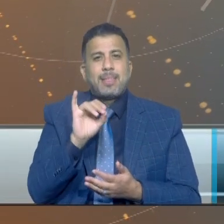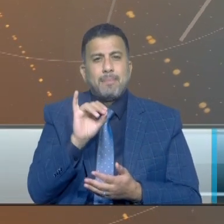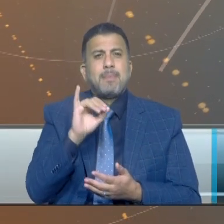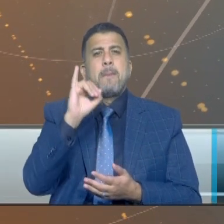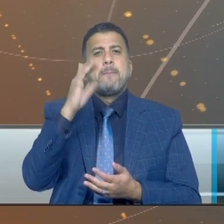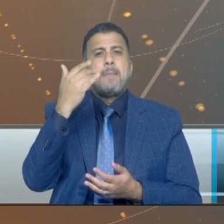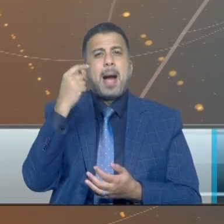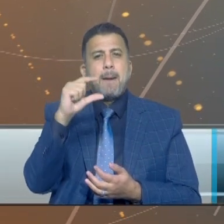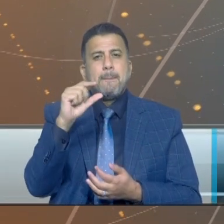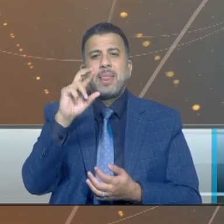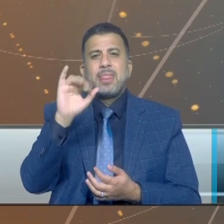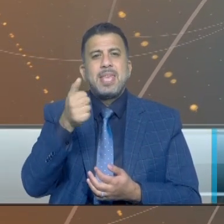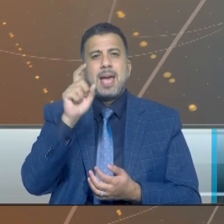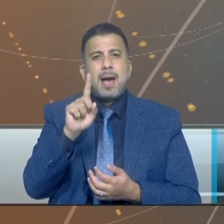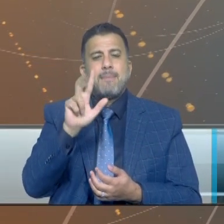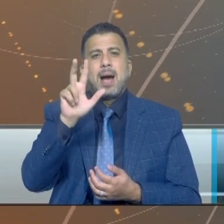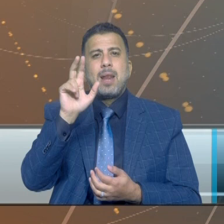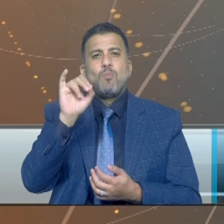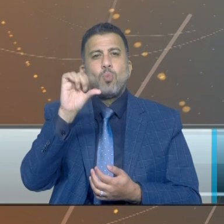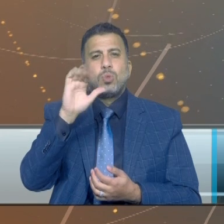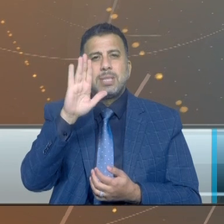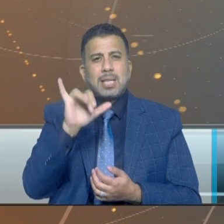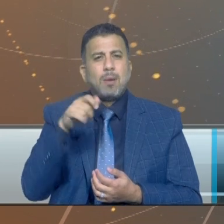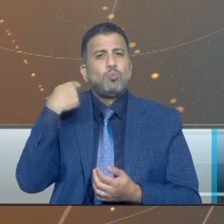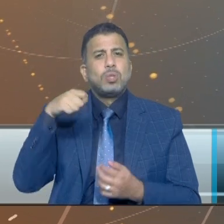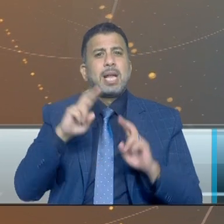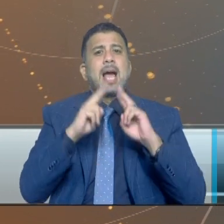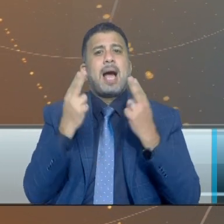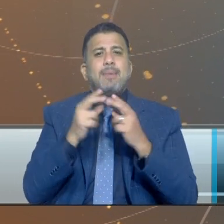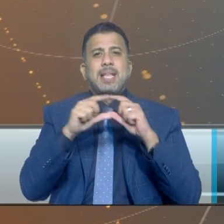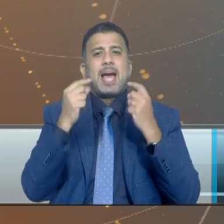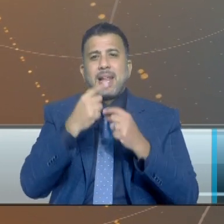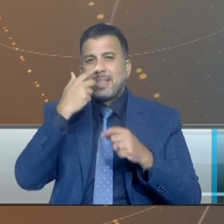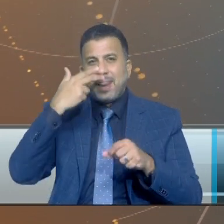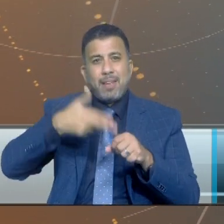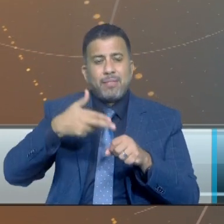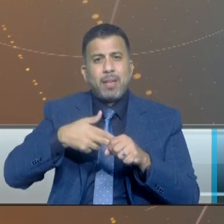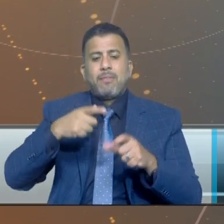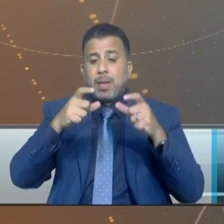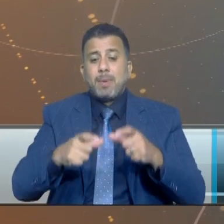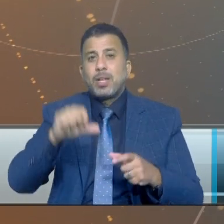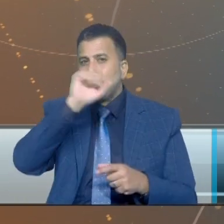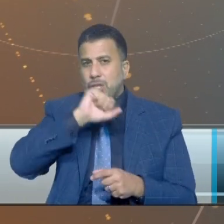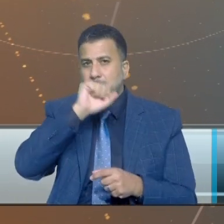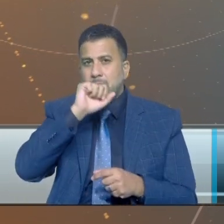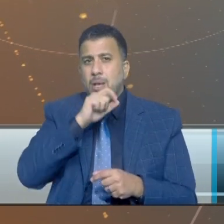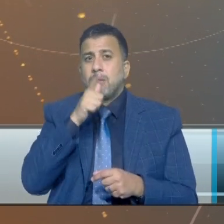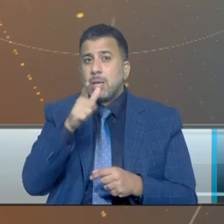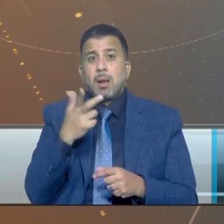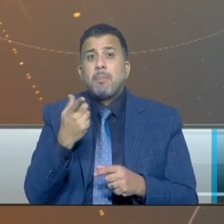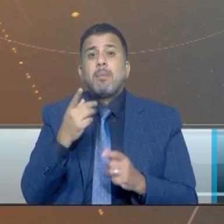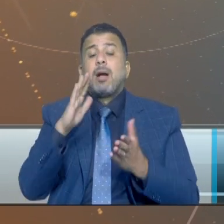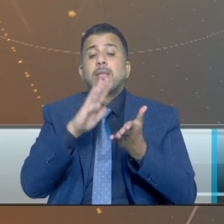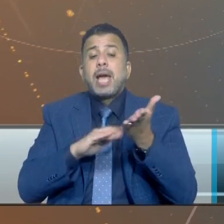اميريا بتعيين سعاده حاتم محمد ذياب الموسى مديرا عاما لدائره النفط في اماره الشارقه